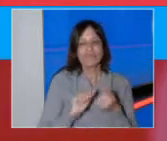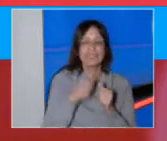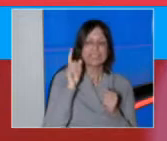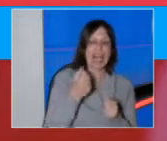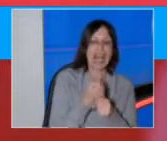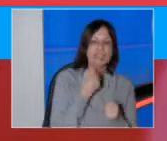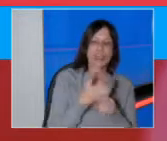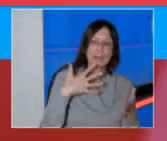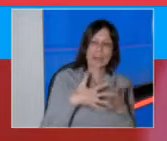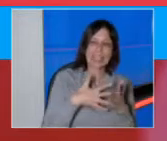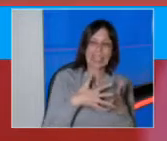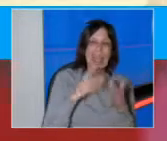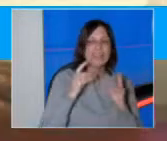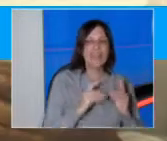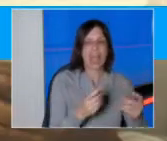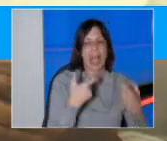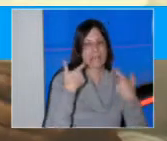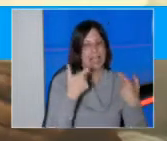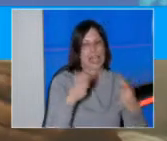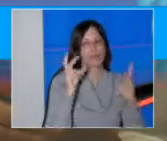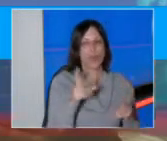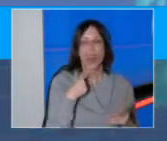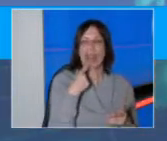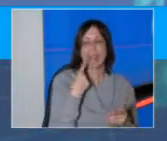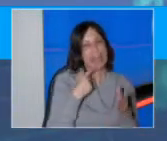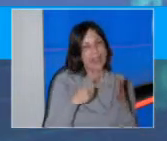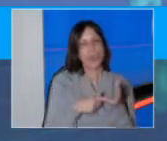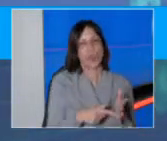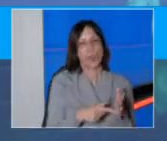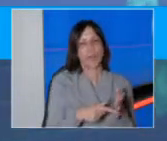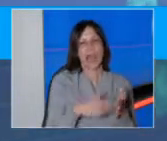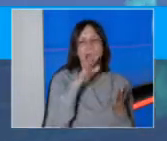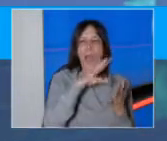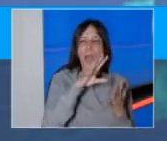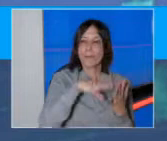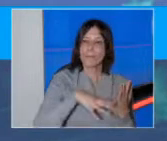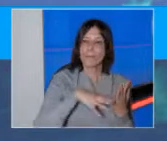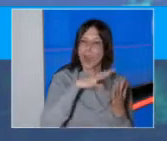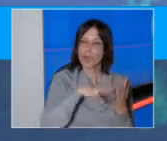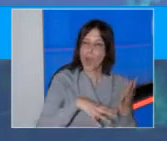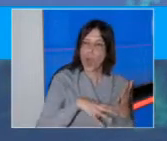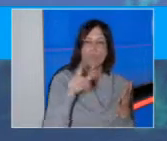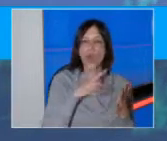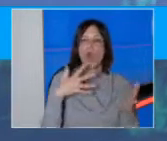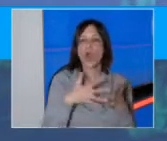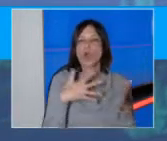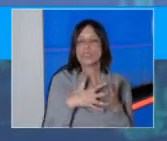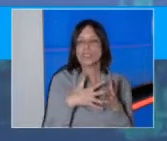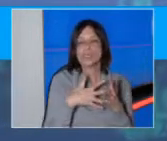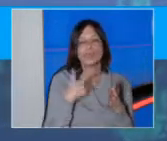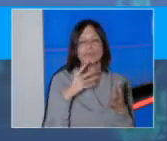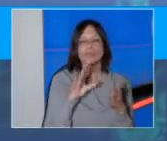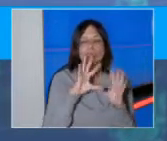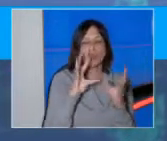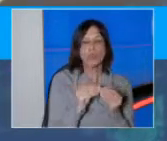ואז בעצם דרך הפקחים אתם תוכלו לטעון שאם הדברים, נגיד, למשל, הפרוטוקולים לא נסרקו בצורה מלאה כמו שנדרש, אז יכול להיות